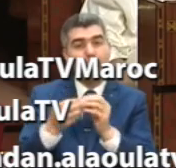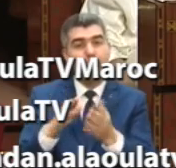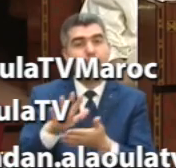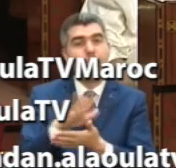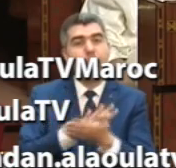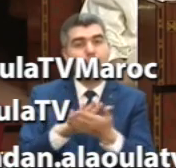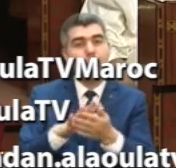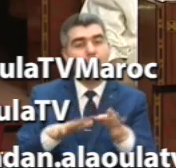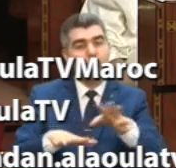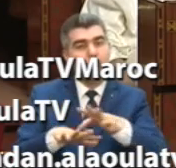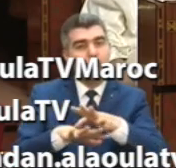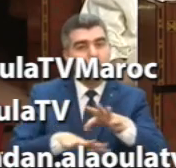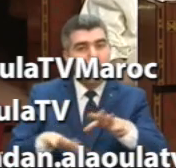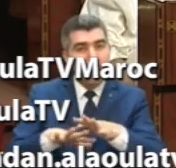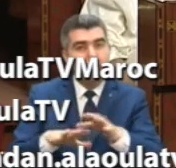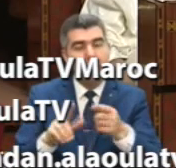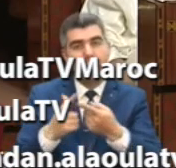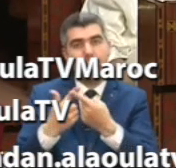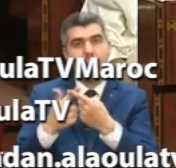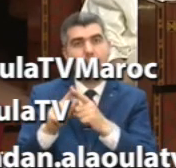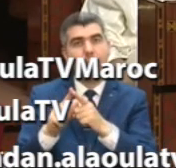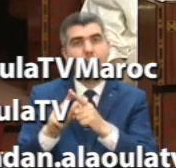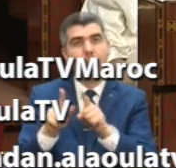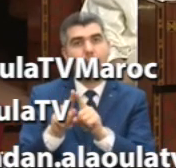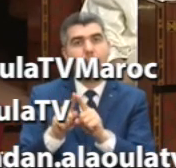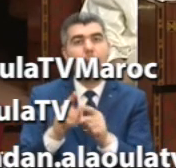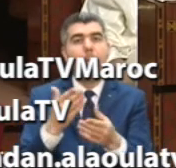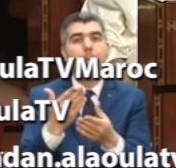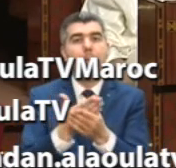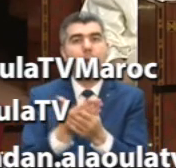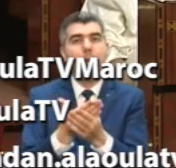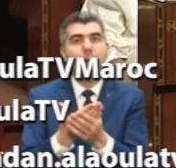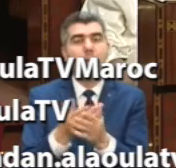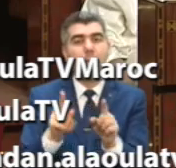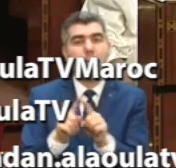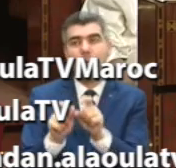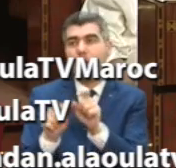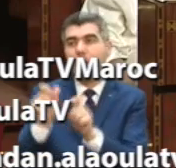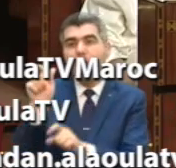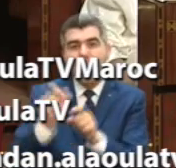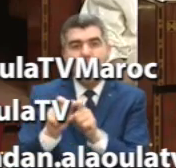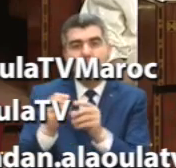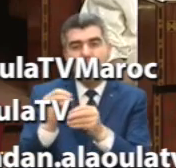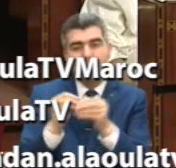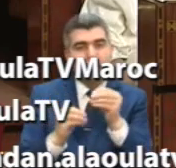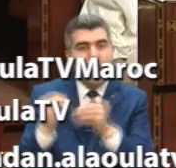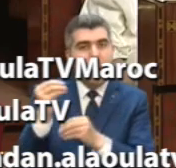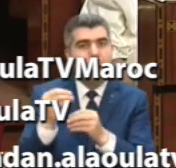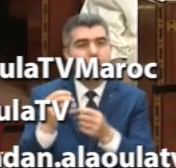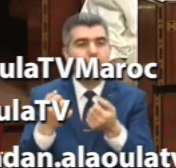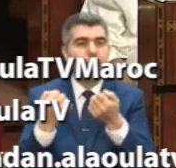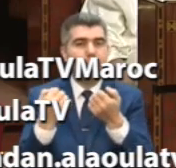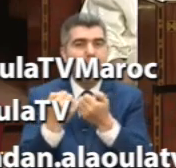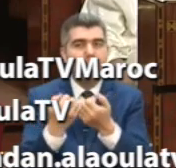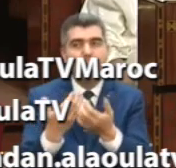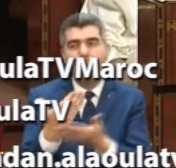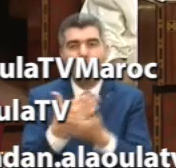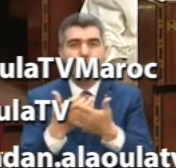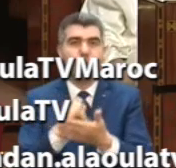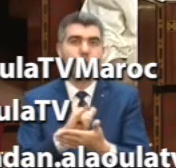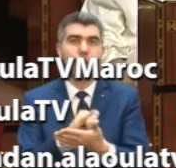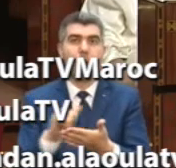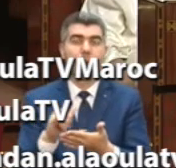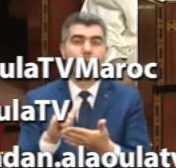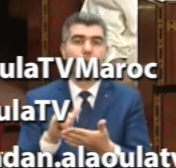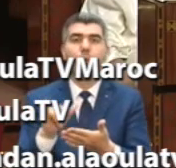اجتماعيه مرتبطه بسوء ديال تدبير ملفات مرتبطه بالقدره الشرائيه ديال المغاربه، كنخلقوا صراعات ونقاشات فارغه. شنو باغي